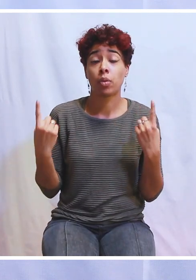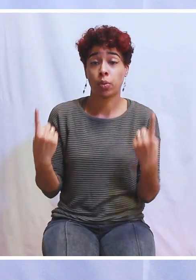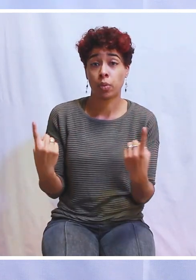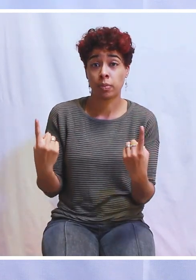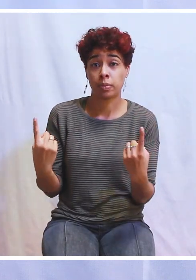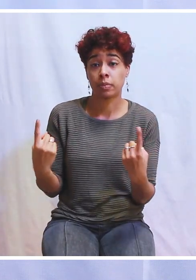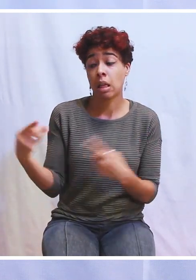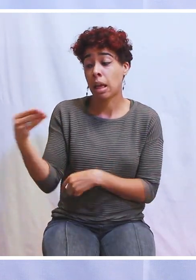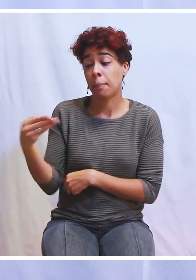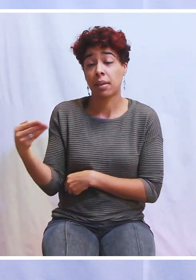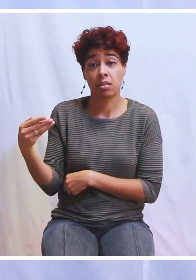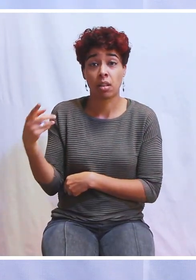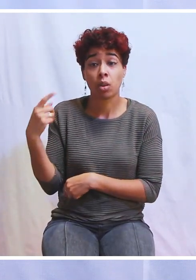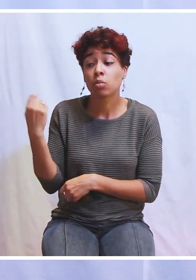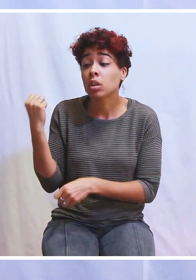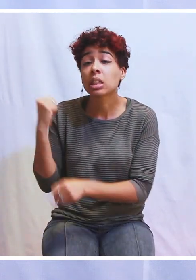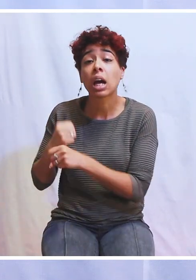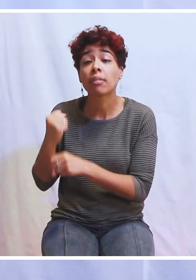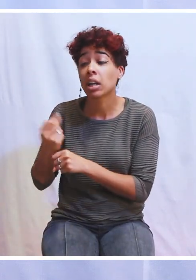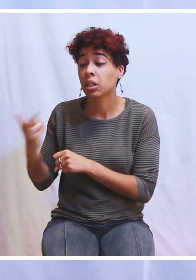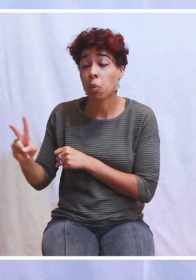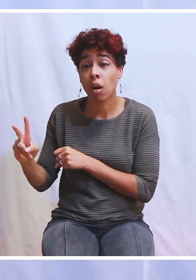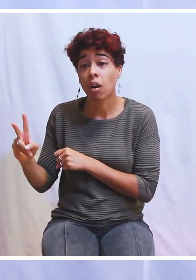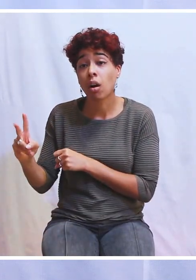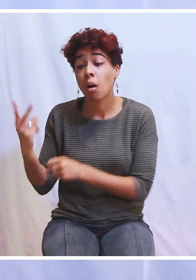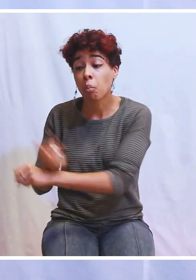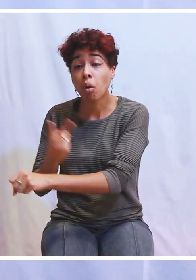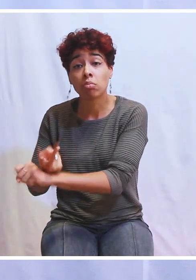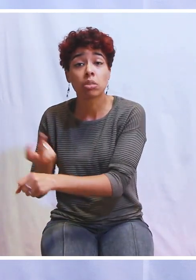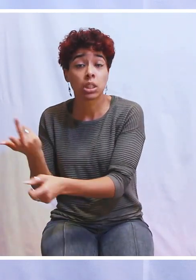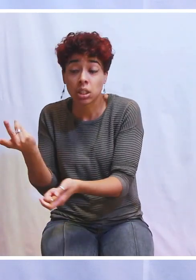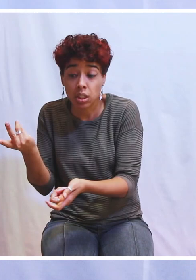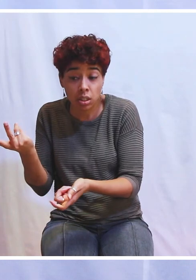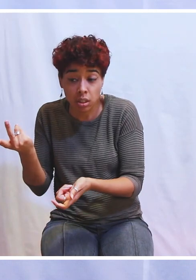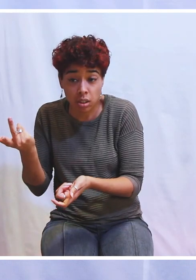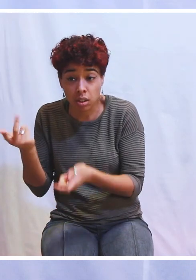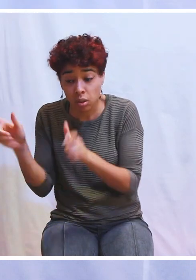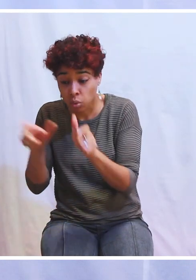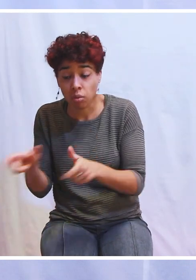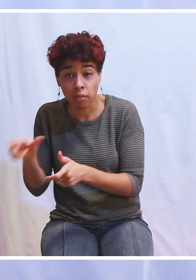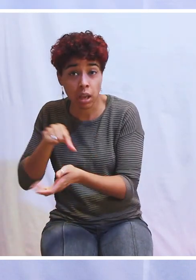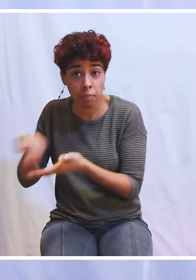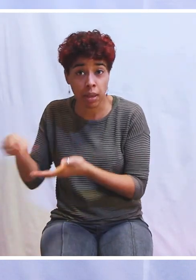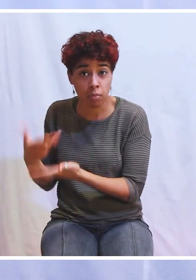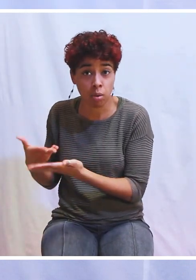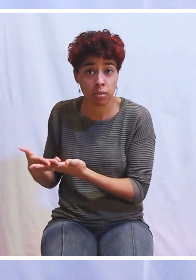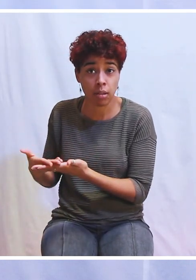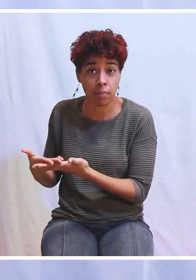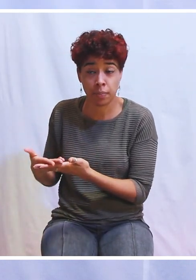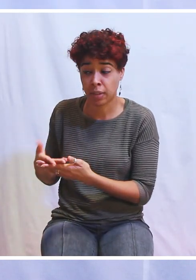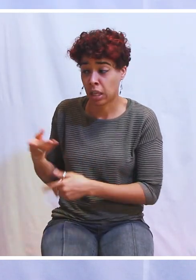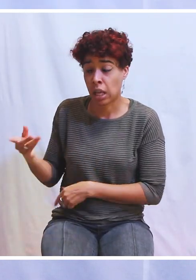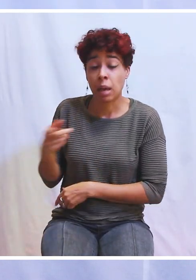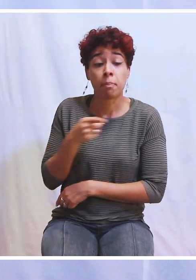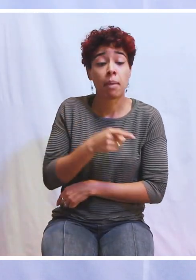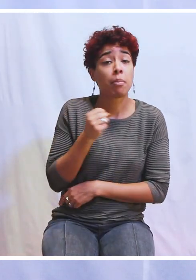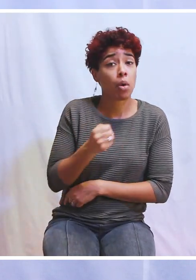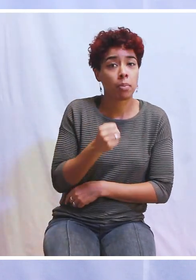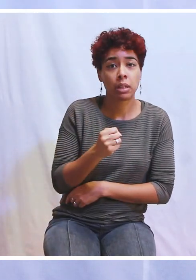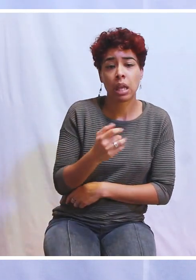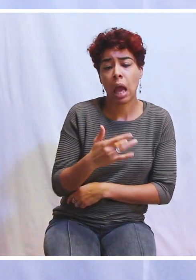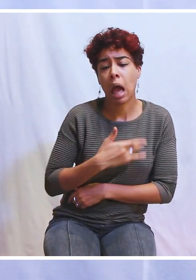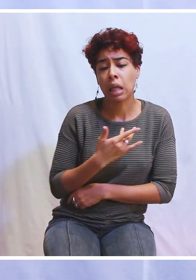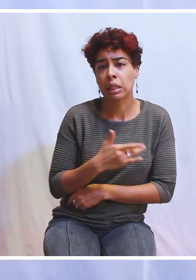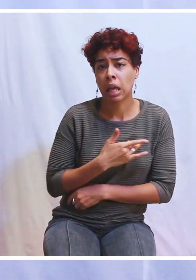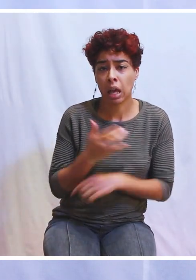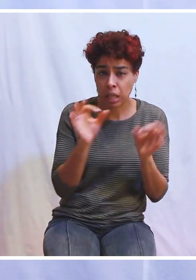Le mercenaire, il est payé pour garder des brebis. C'est-à-dire, il a un intérêt personnel. Le cœur de l'accompagnant, le cœur du berger, lui, n'a pas d'intérêt